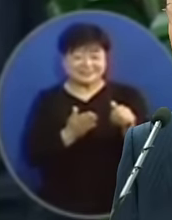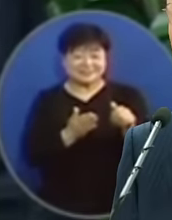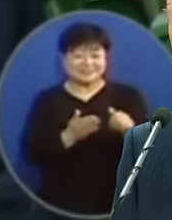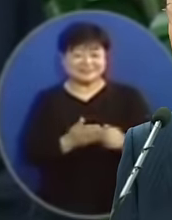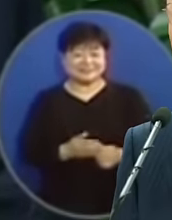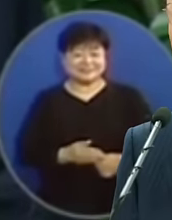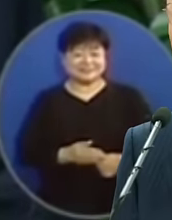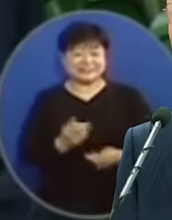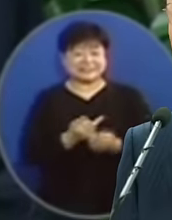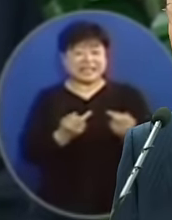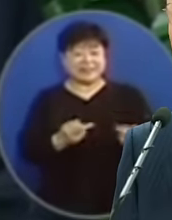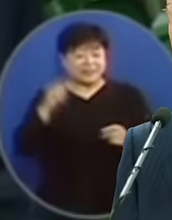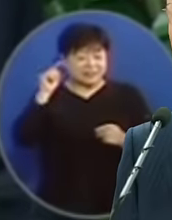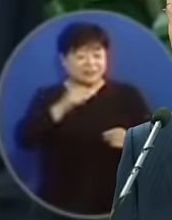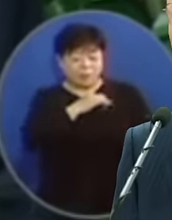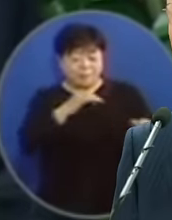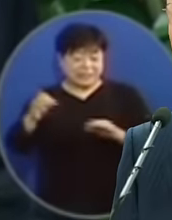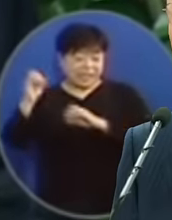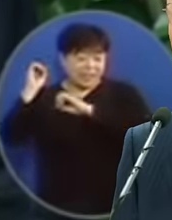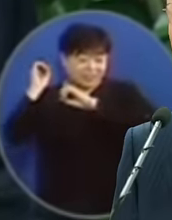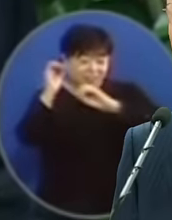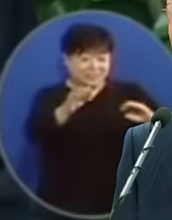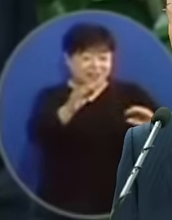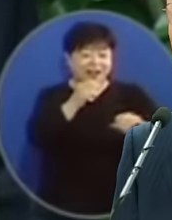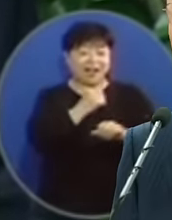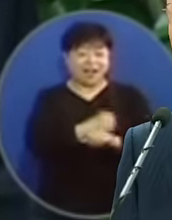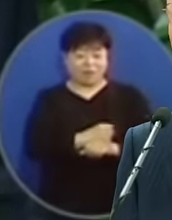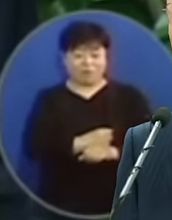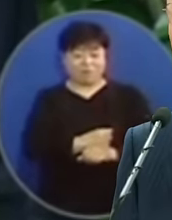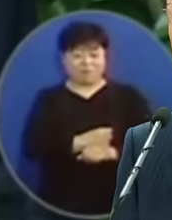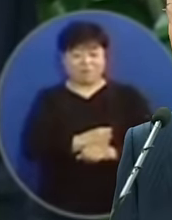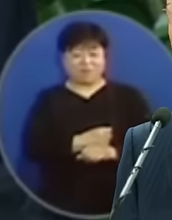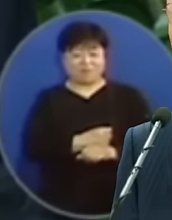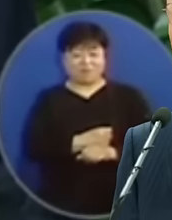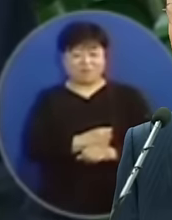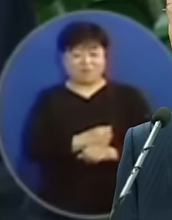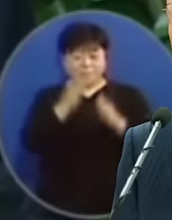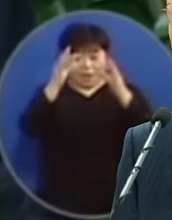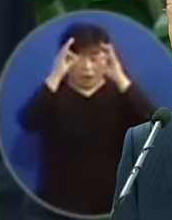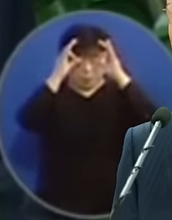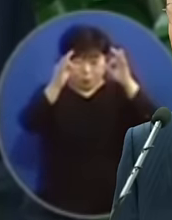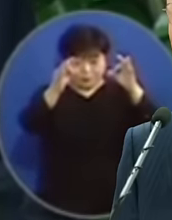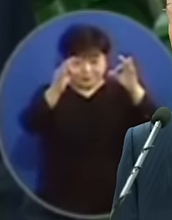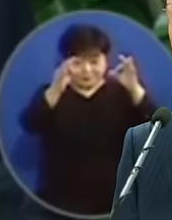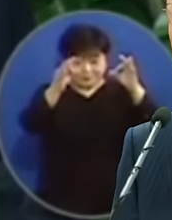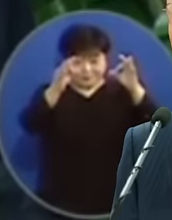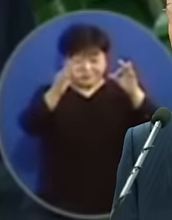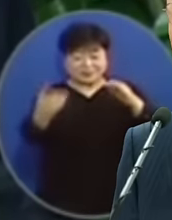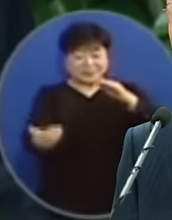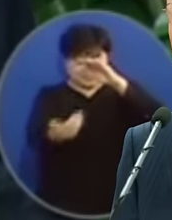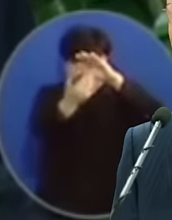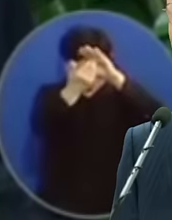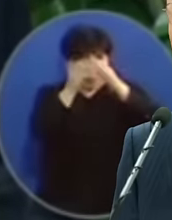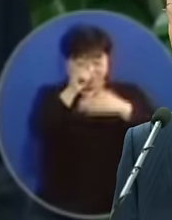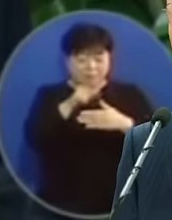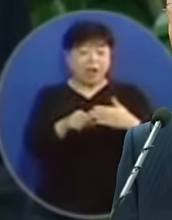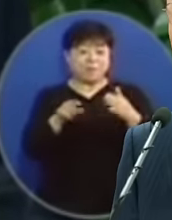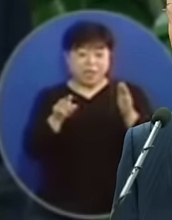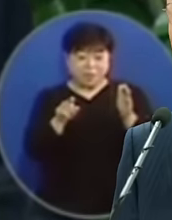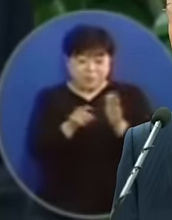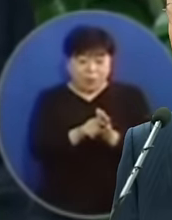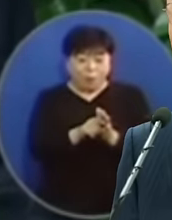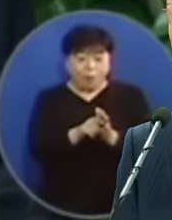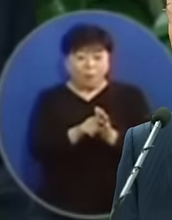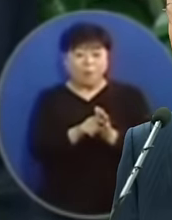누구든지 이 산들을 명하여 저 바다에 던지라 하고 무슨 바라보면 아닙니까? 그것이 이룰 줄 마음에 믿고